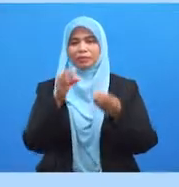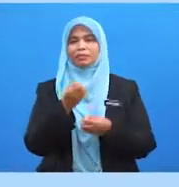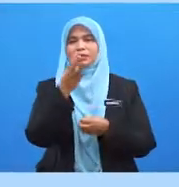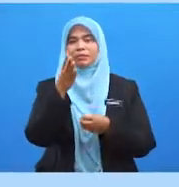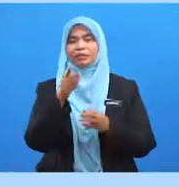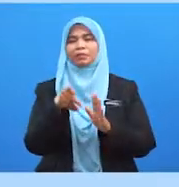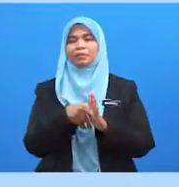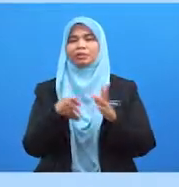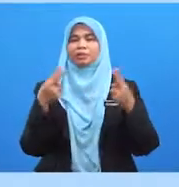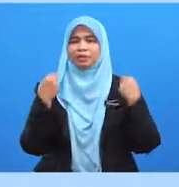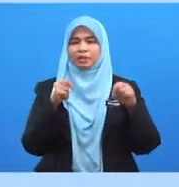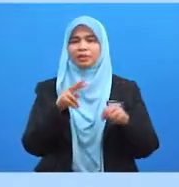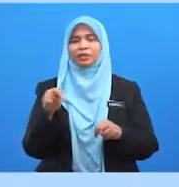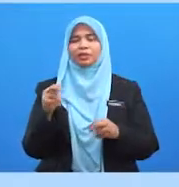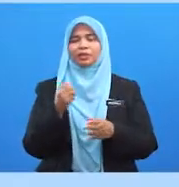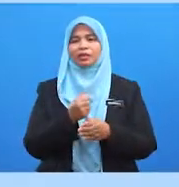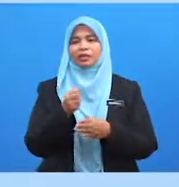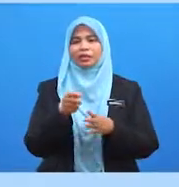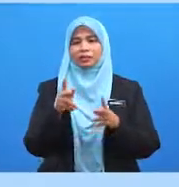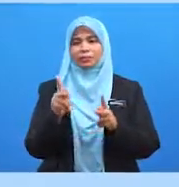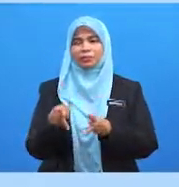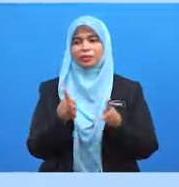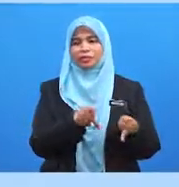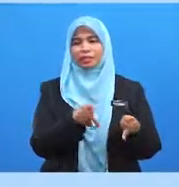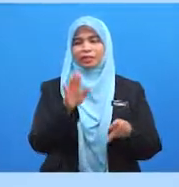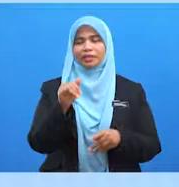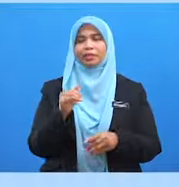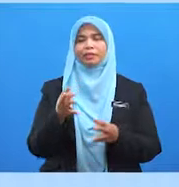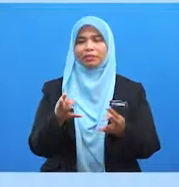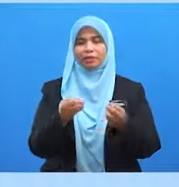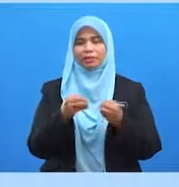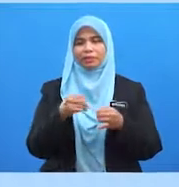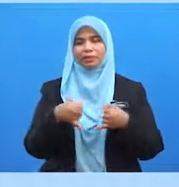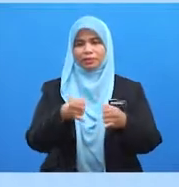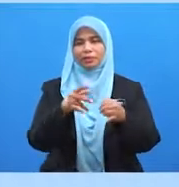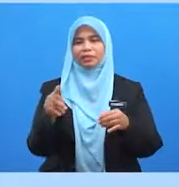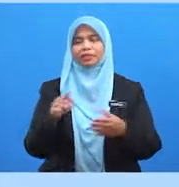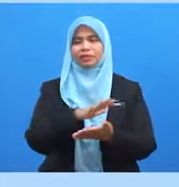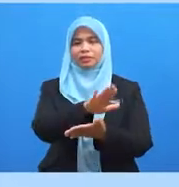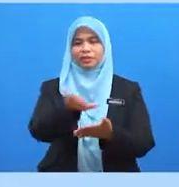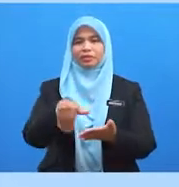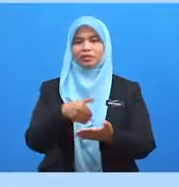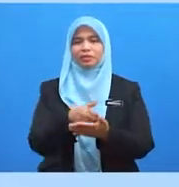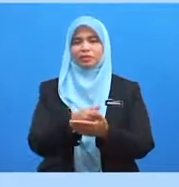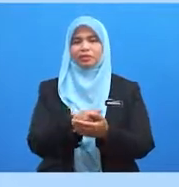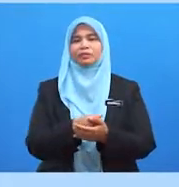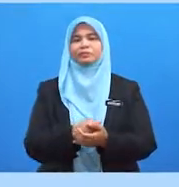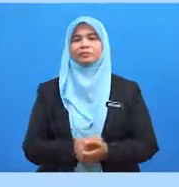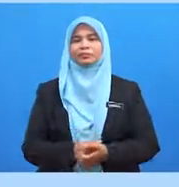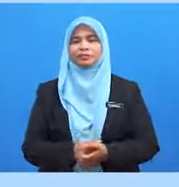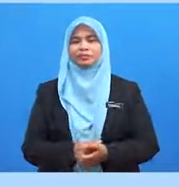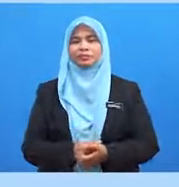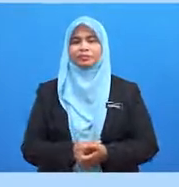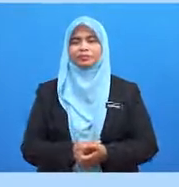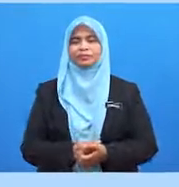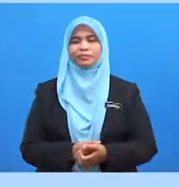maklumat perniagaan atau projek yang hendak dijalankan secara menyeluruh dan terperinci.